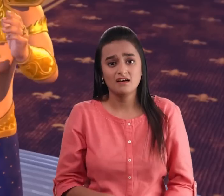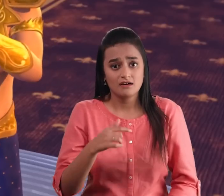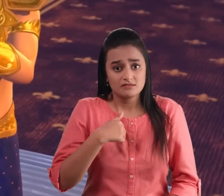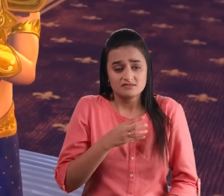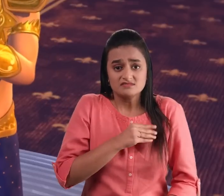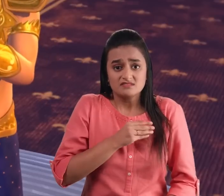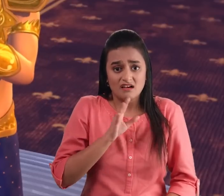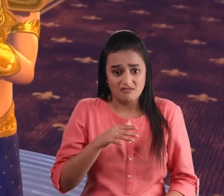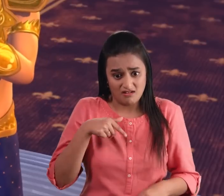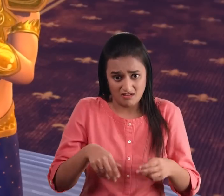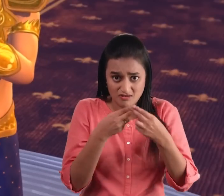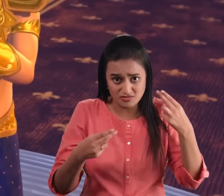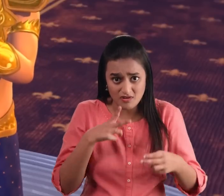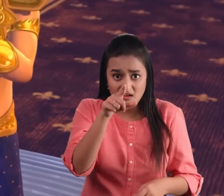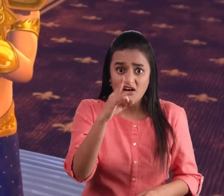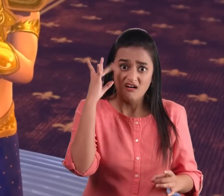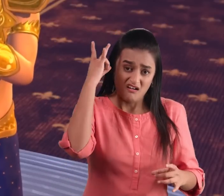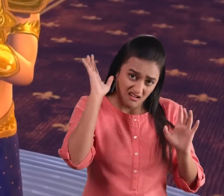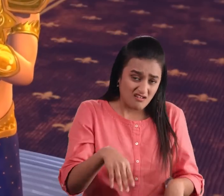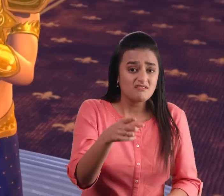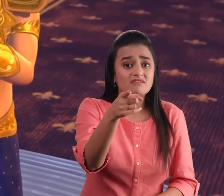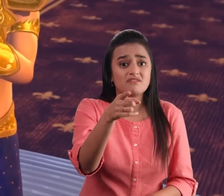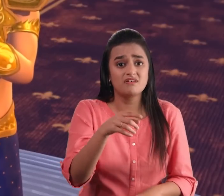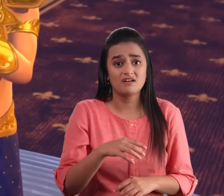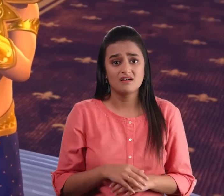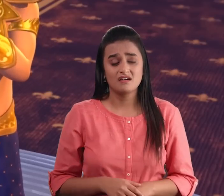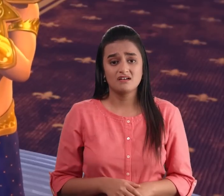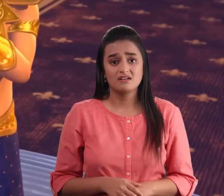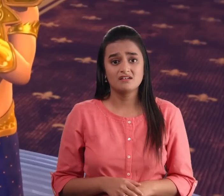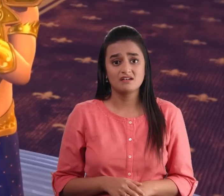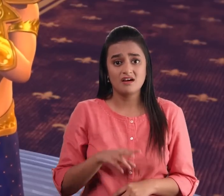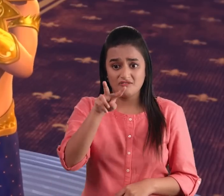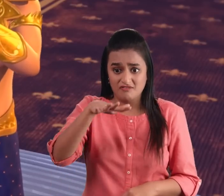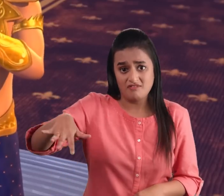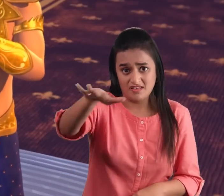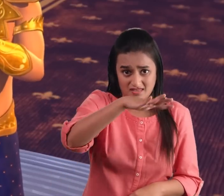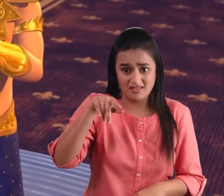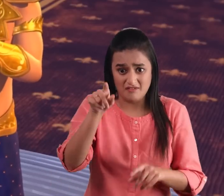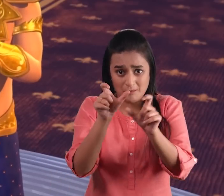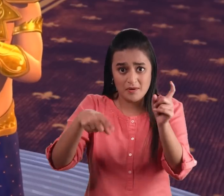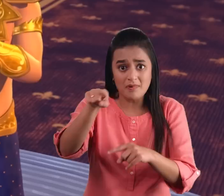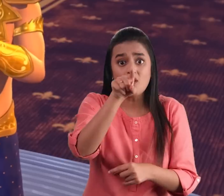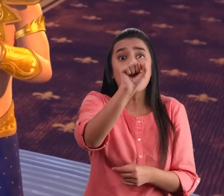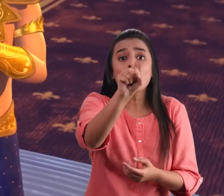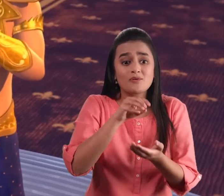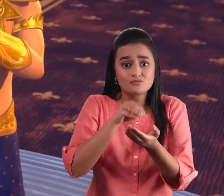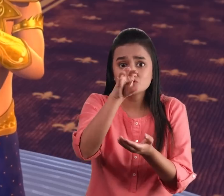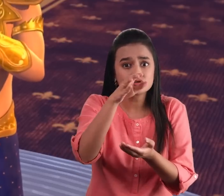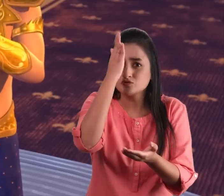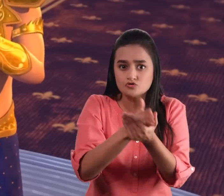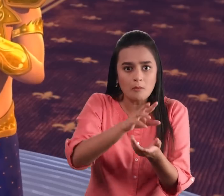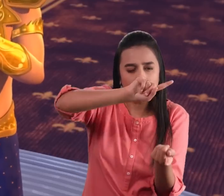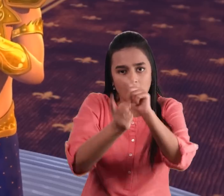मुझे डर है कि आप इस समाचार से बहुत क्रोधित हो जाएंगे। देवराज, वृंदावन गांव के वासियों ने आपकी